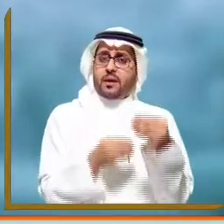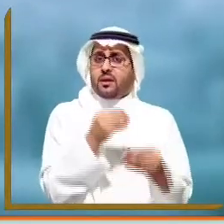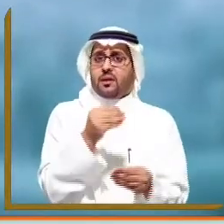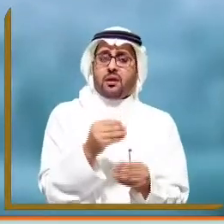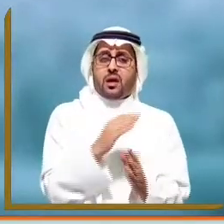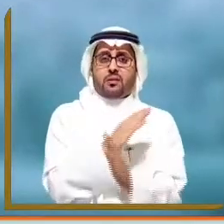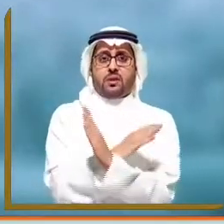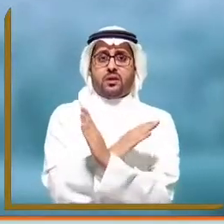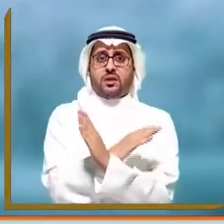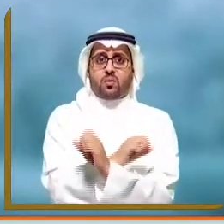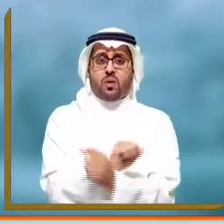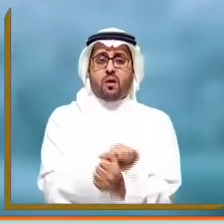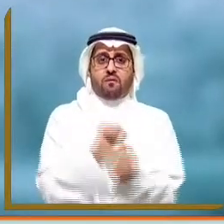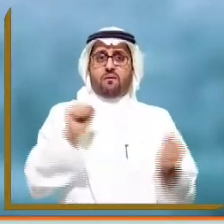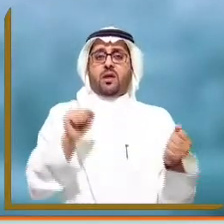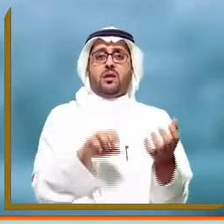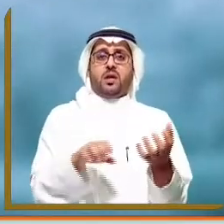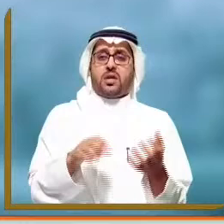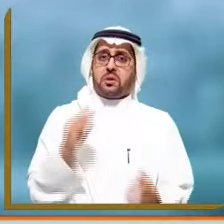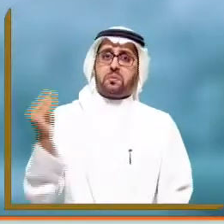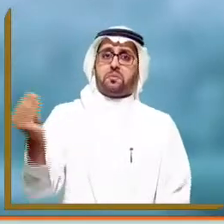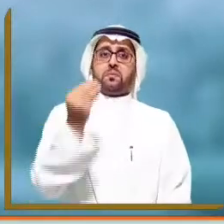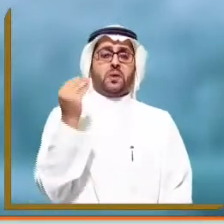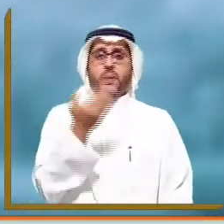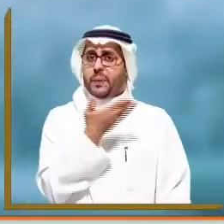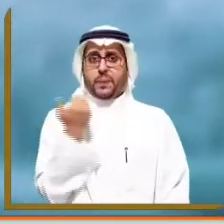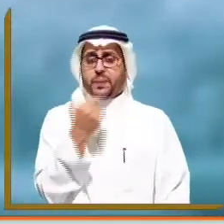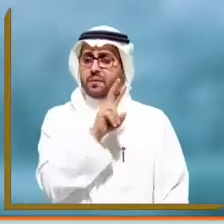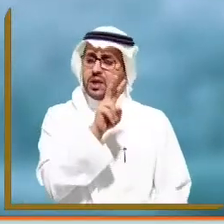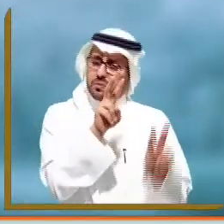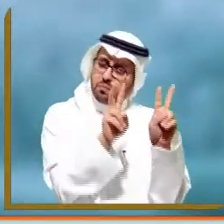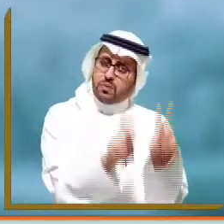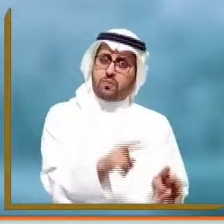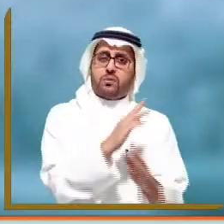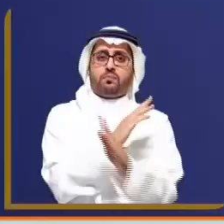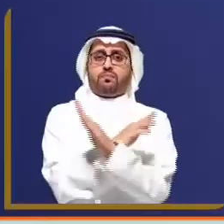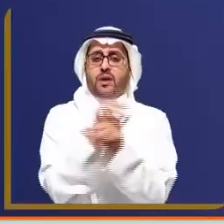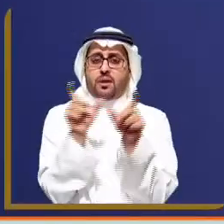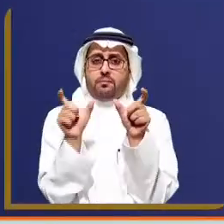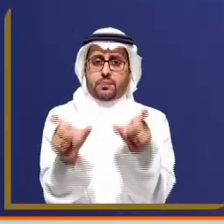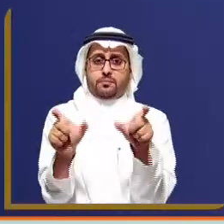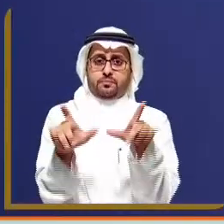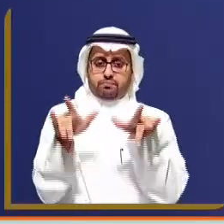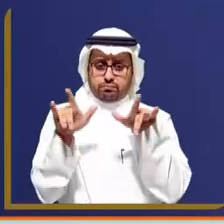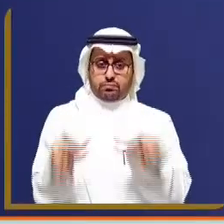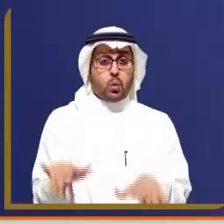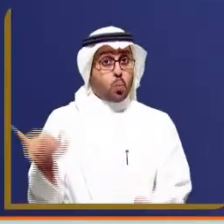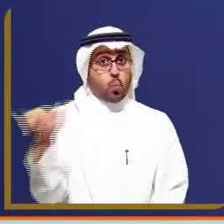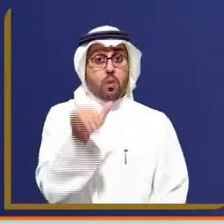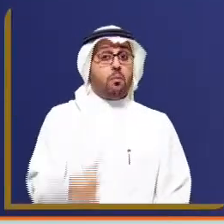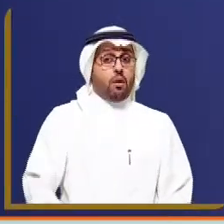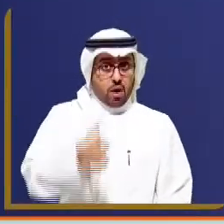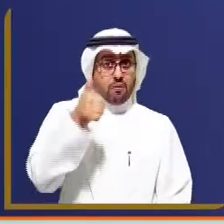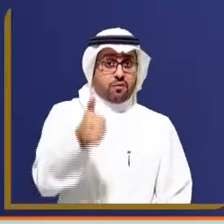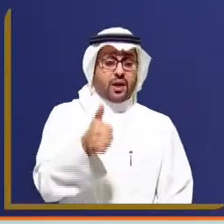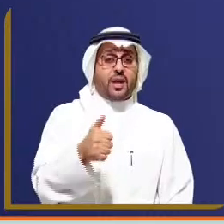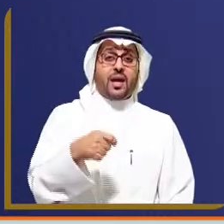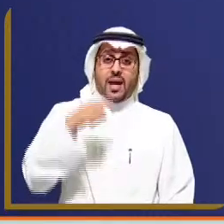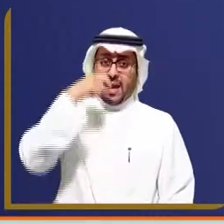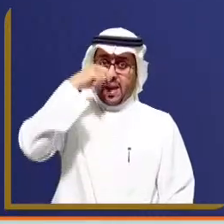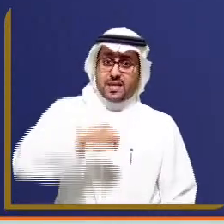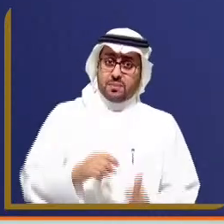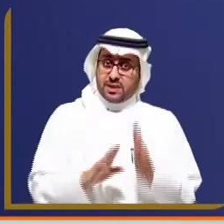التجول في ظل القواعد الجديدة الخاصة بحالة الطوارئ. ورأت ميركل أن بلادها أيضا لن تتمكن من تفادي